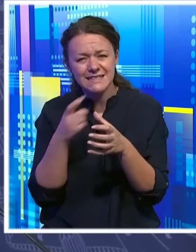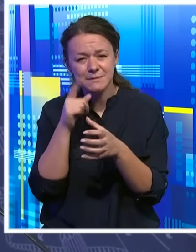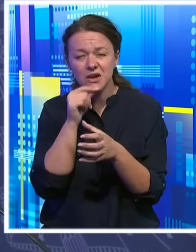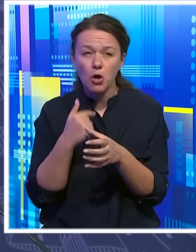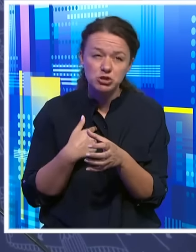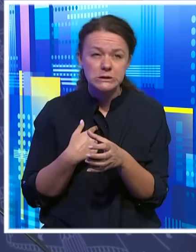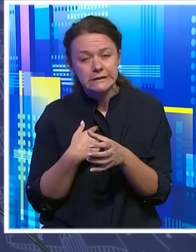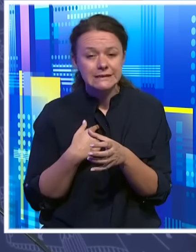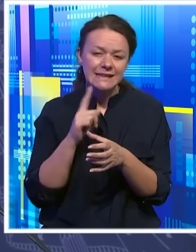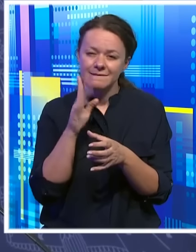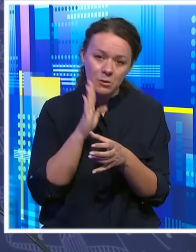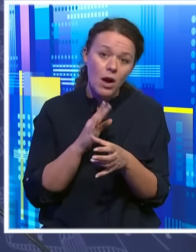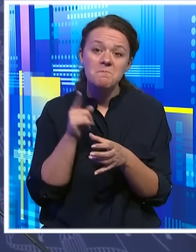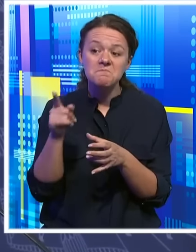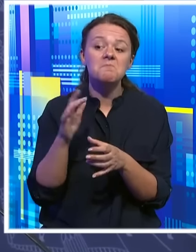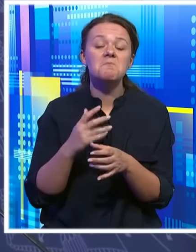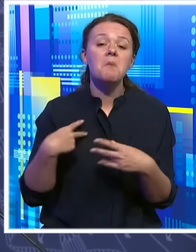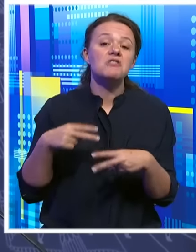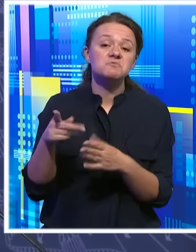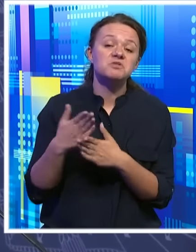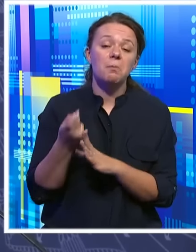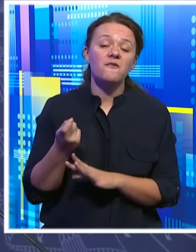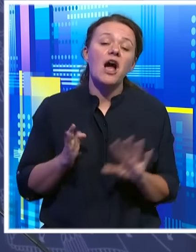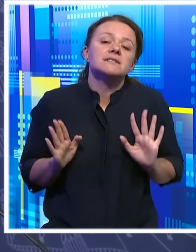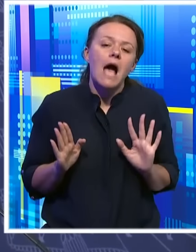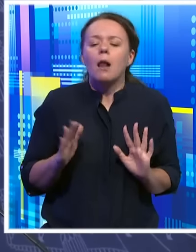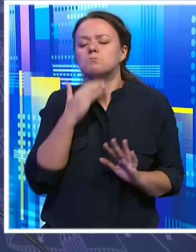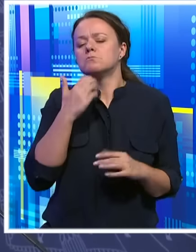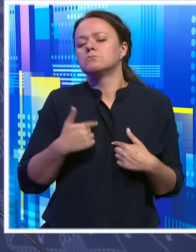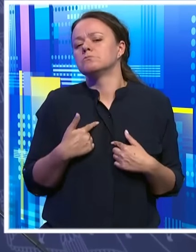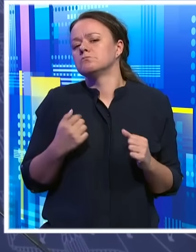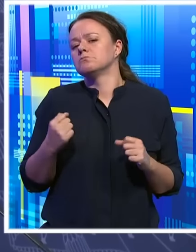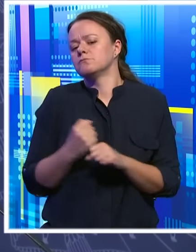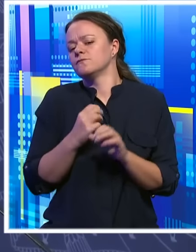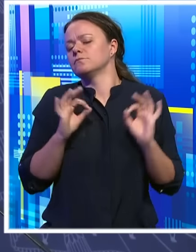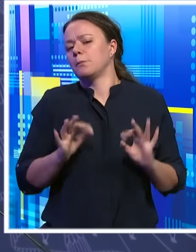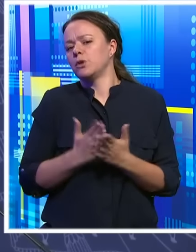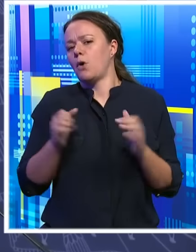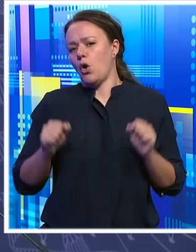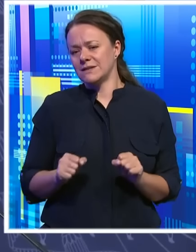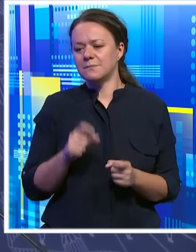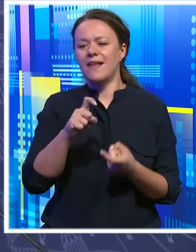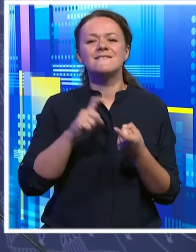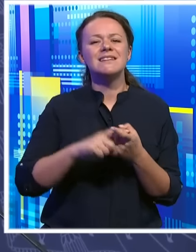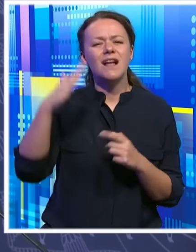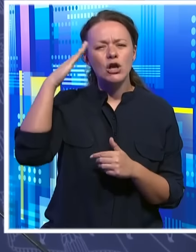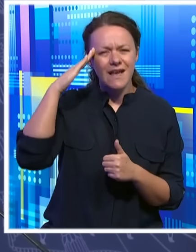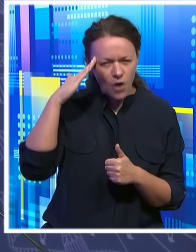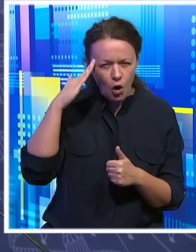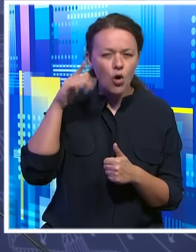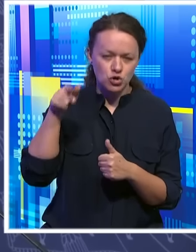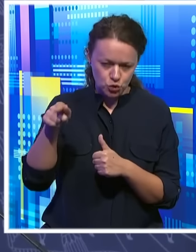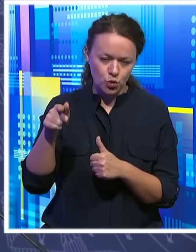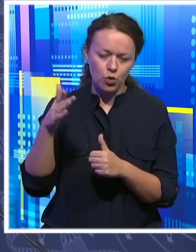ali držat ćemo se čvrsto i ozbiljno. Što se vojske tiče, o tome će vam predsednik